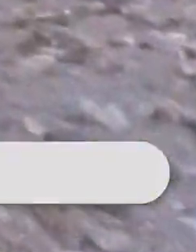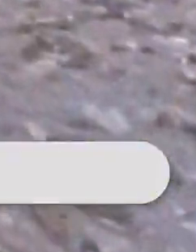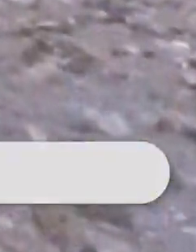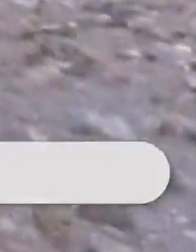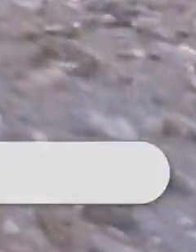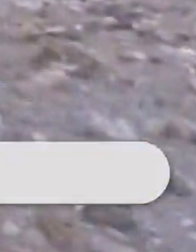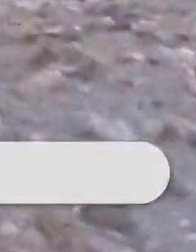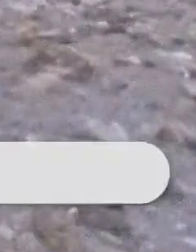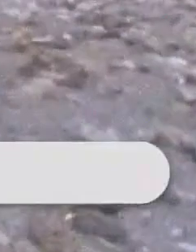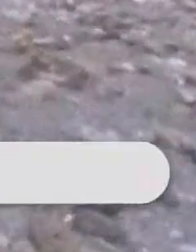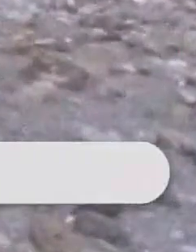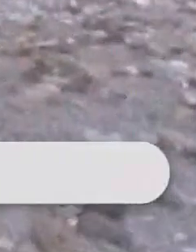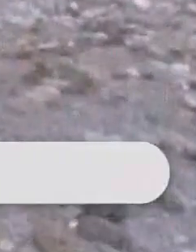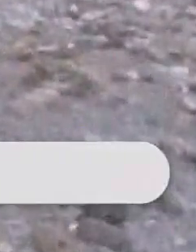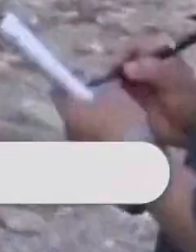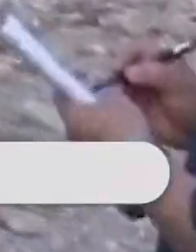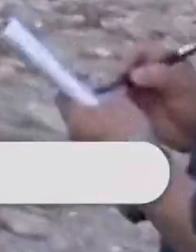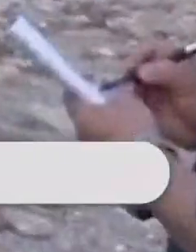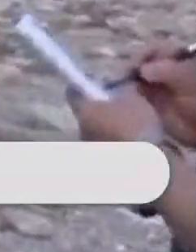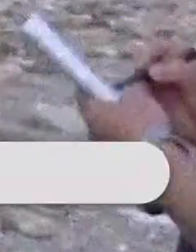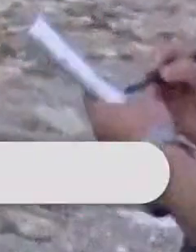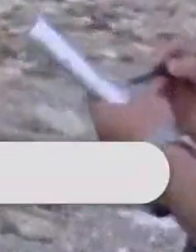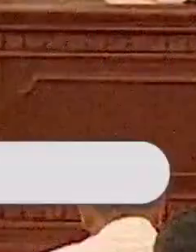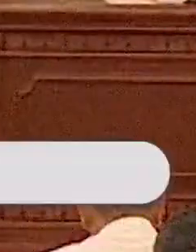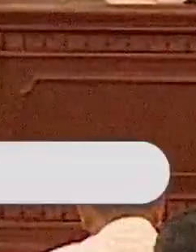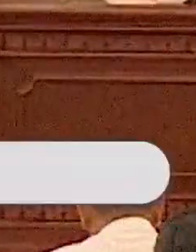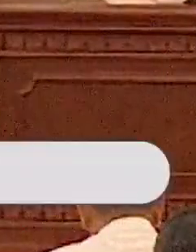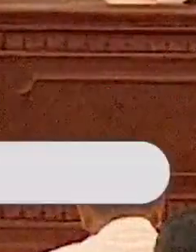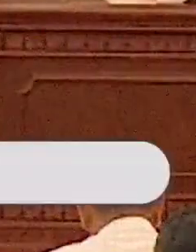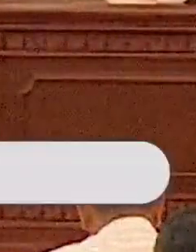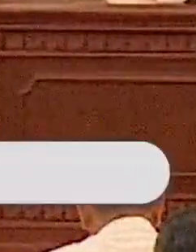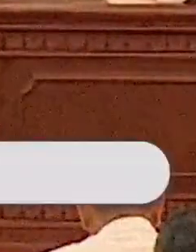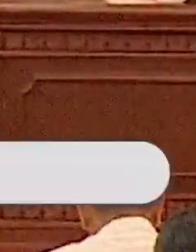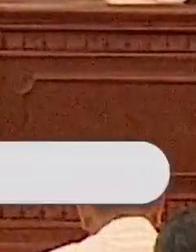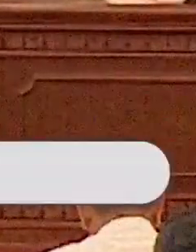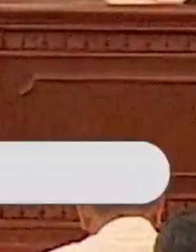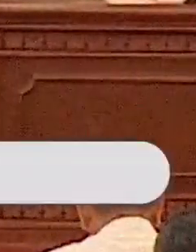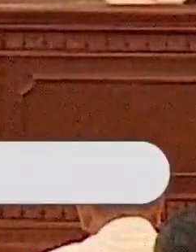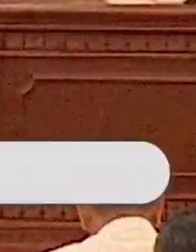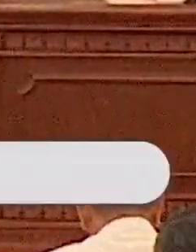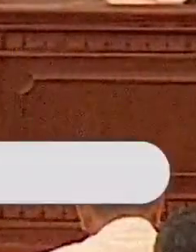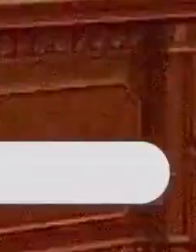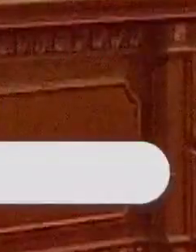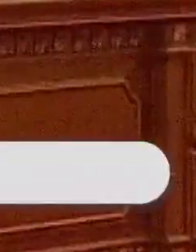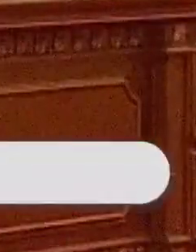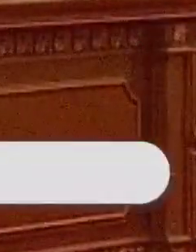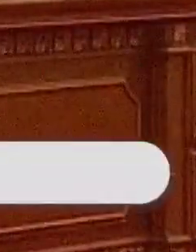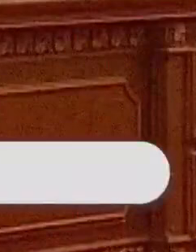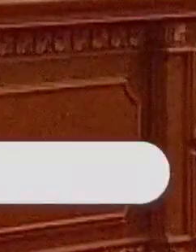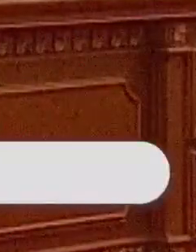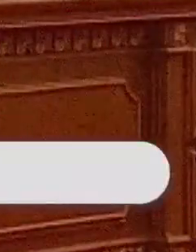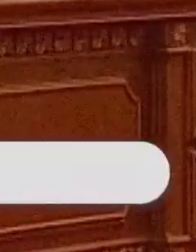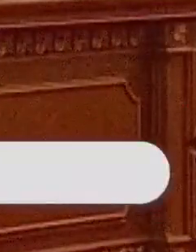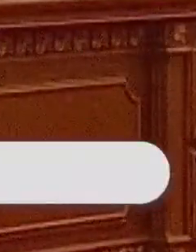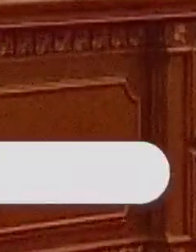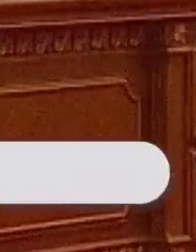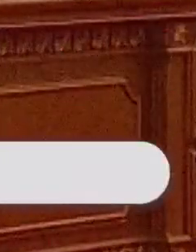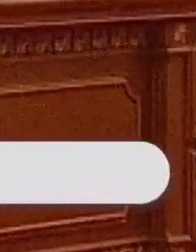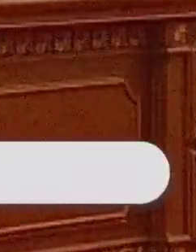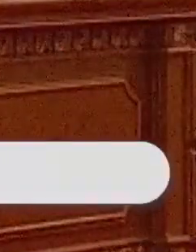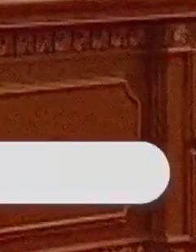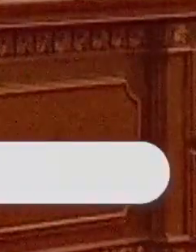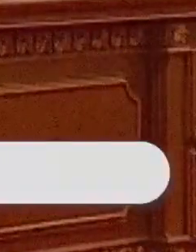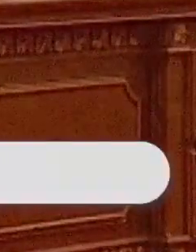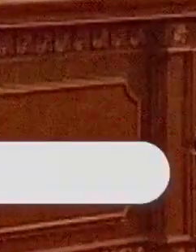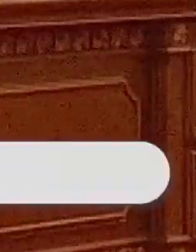사업 일정 이후 20여일 만인데요. 다만 9월 26일 열리는 최고인민회의 제14기 제9차 회의에서